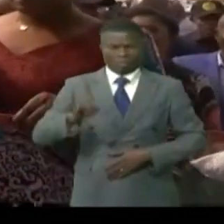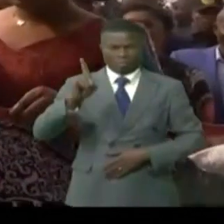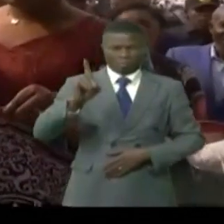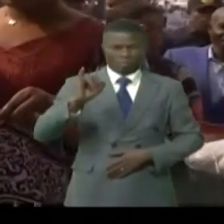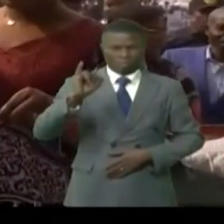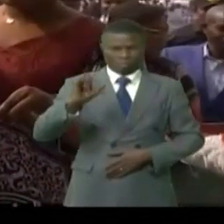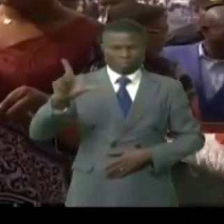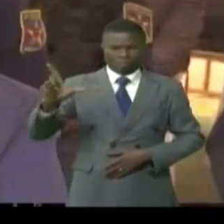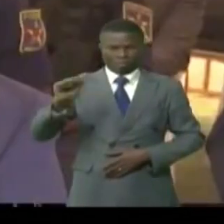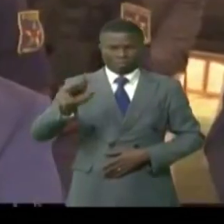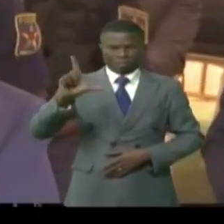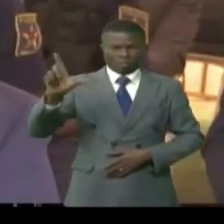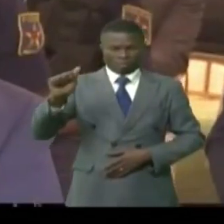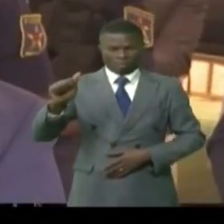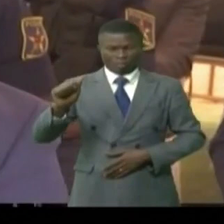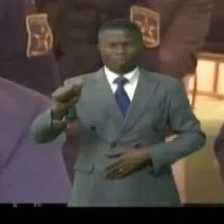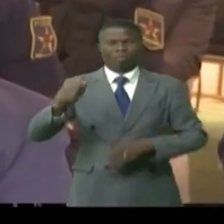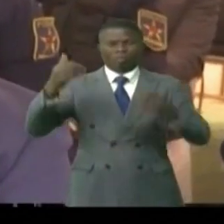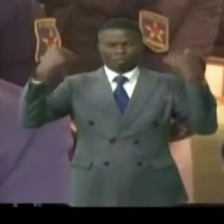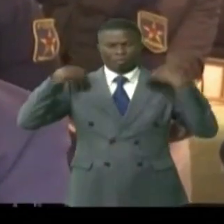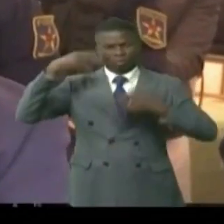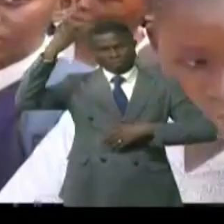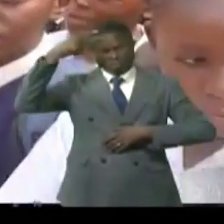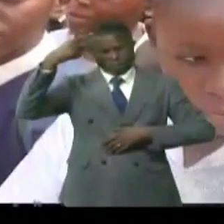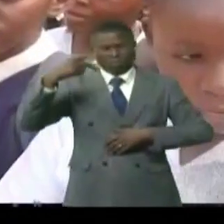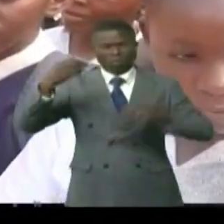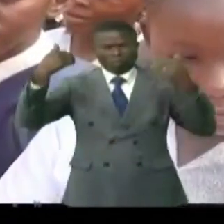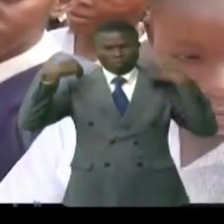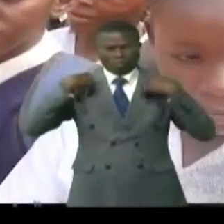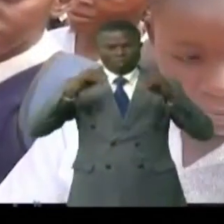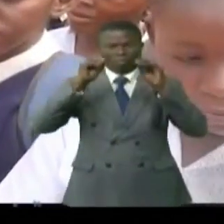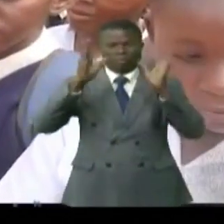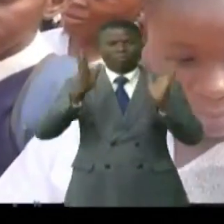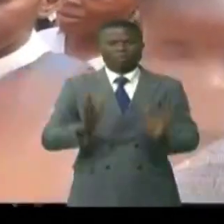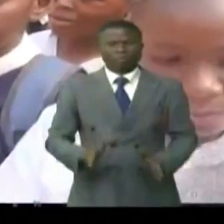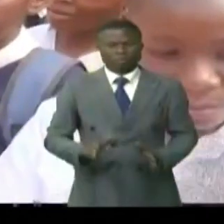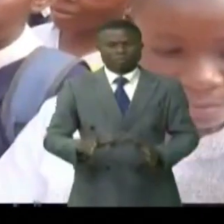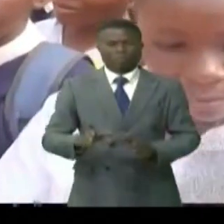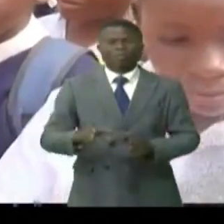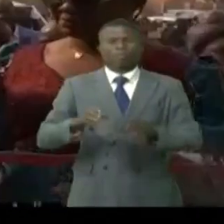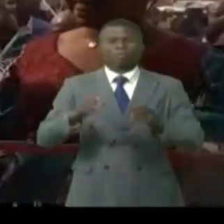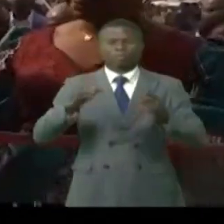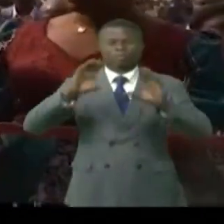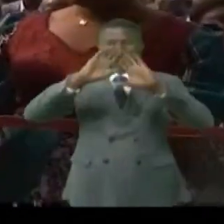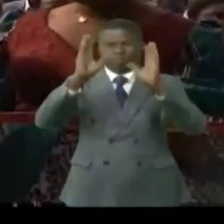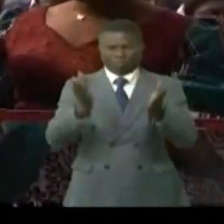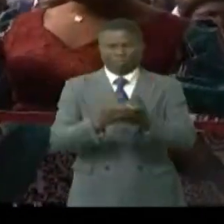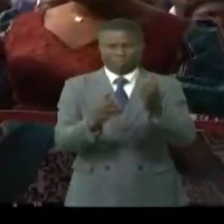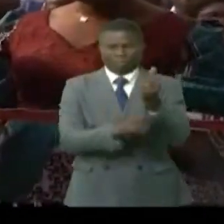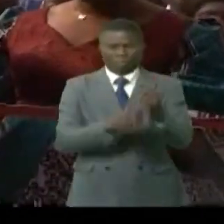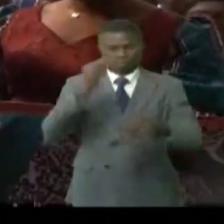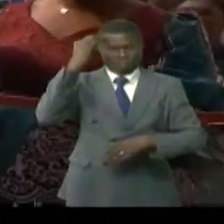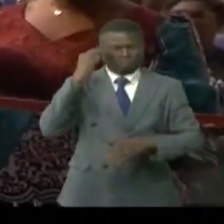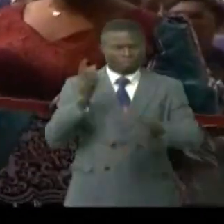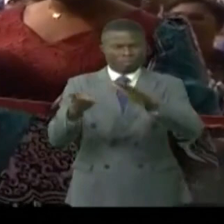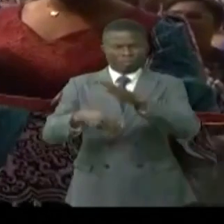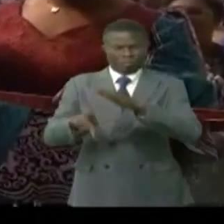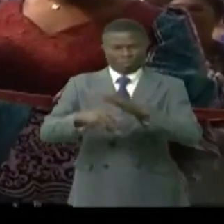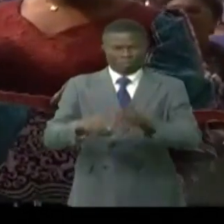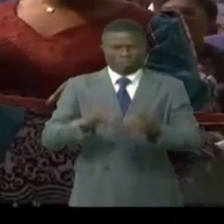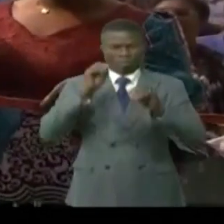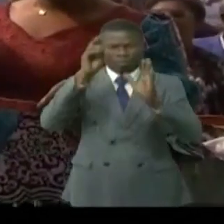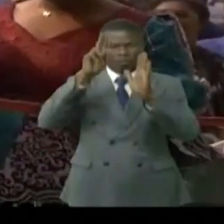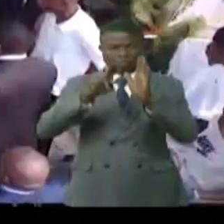des autorités politico-administratives, des acteurs de l'éducation et de la communauté locale, le ministre provincial de